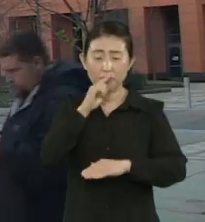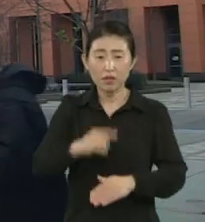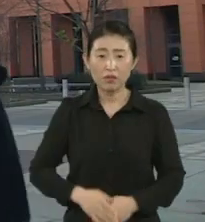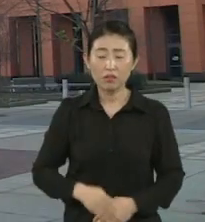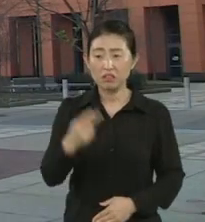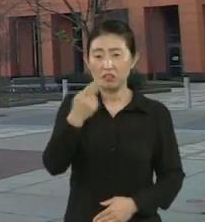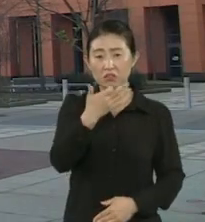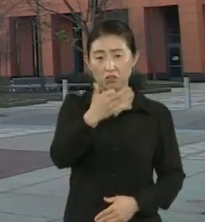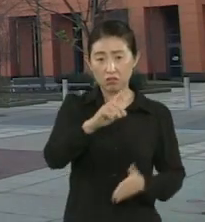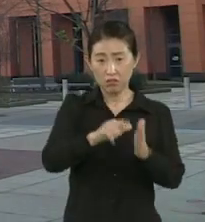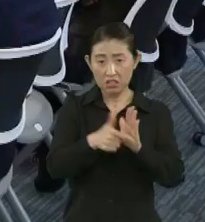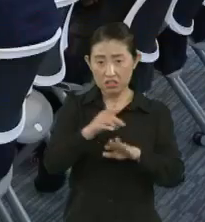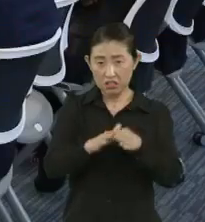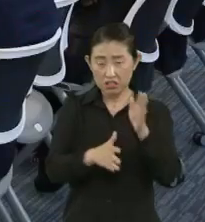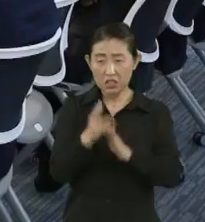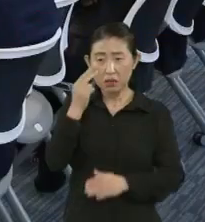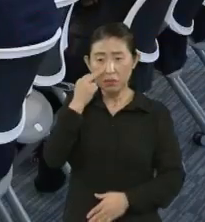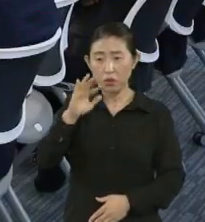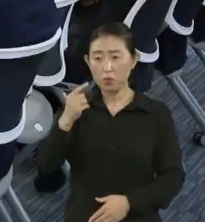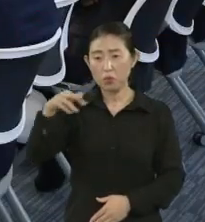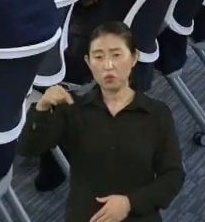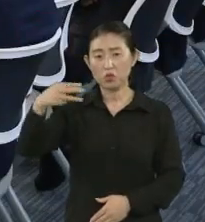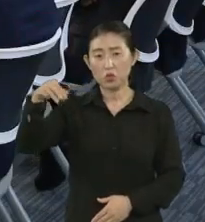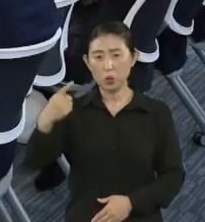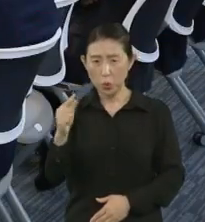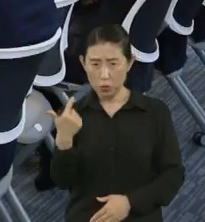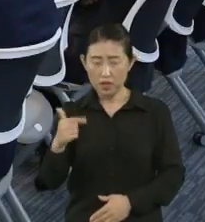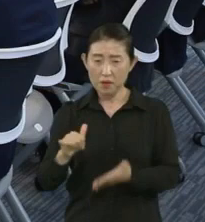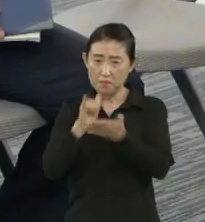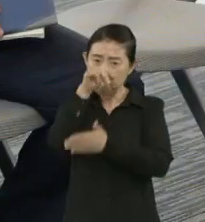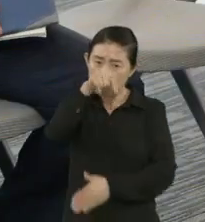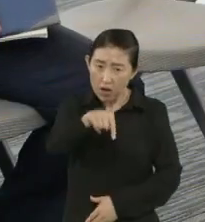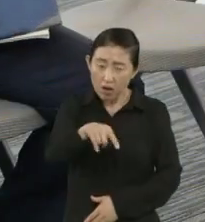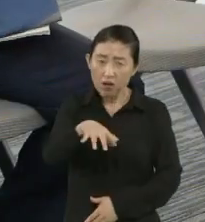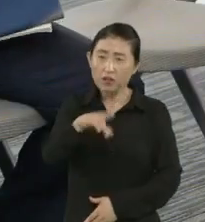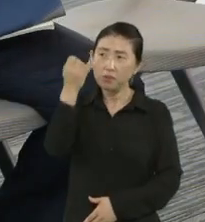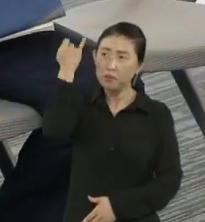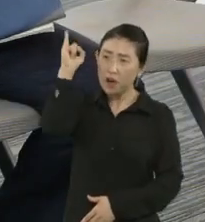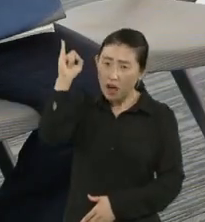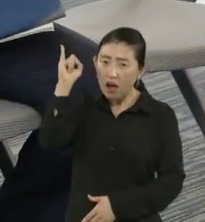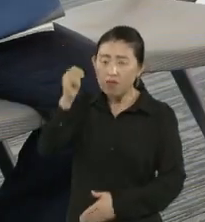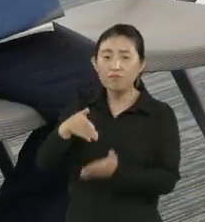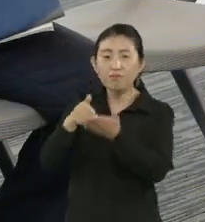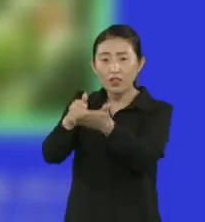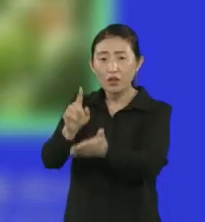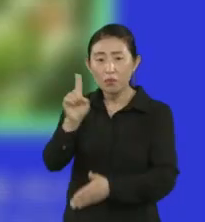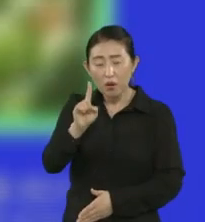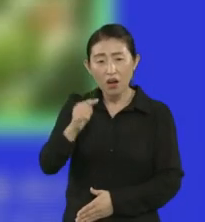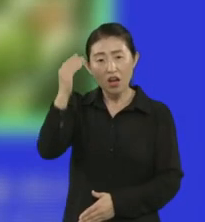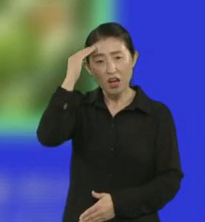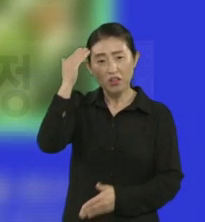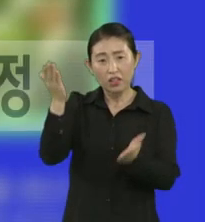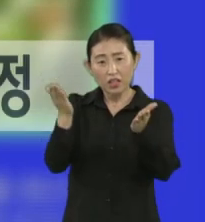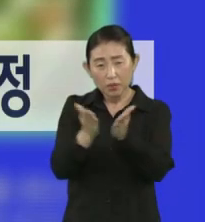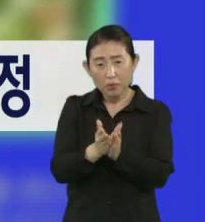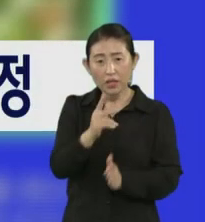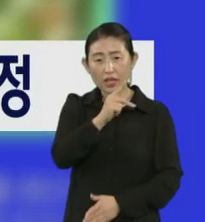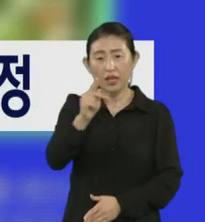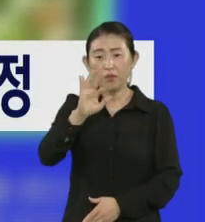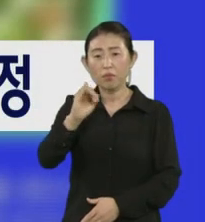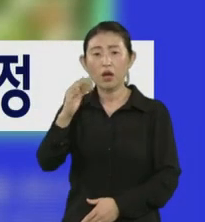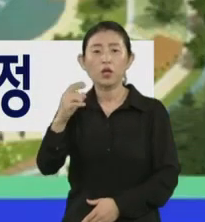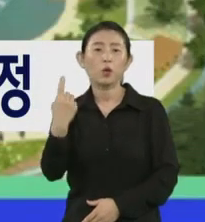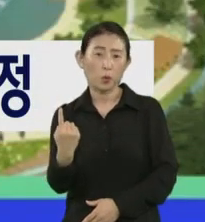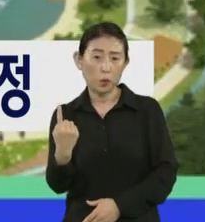지난 2019년 대전시가 미국 보스턴 랩센트럴을 방문한 뒤 처음 구상하고 제안했던 한국형 모델